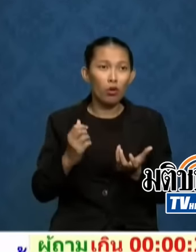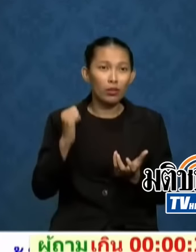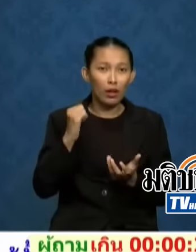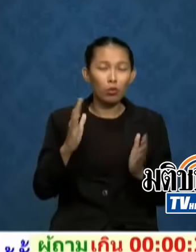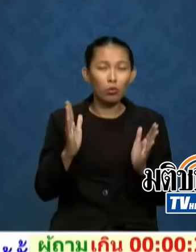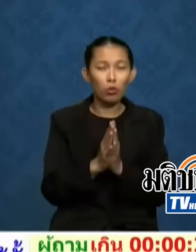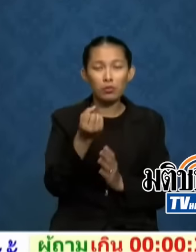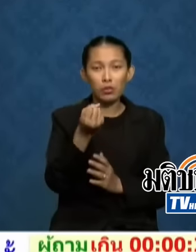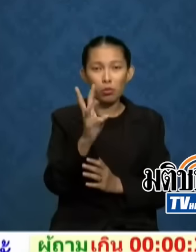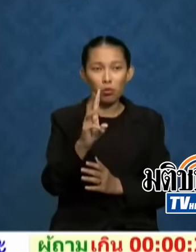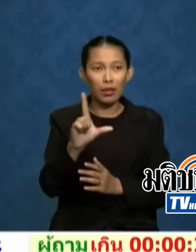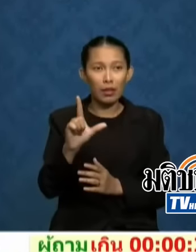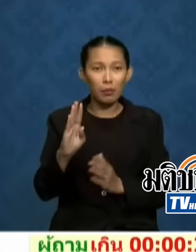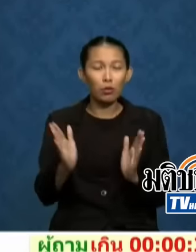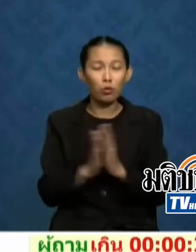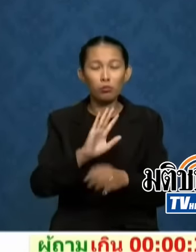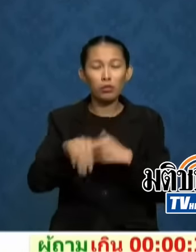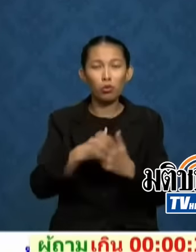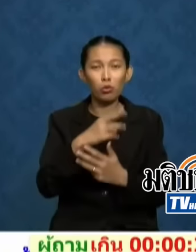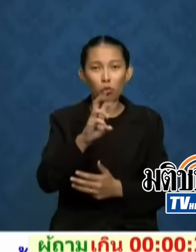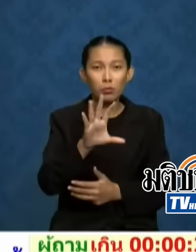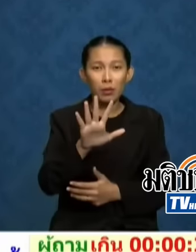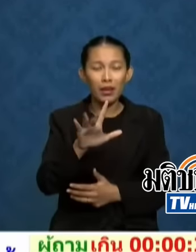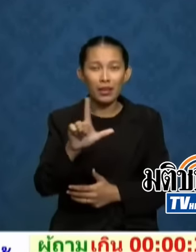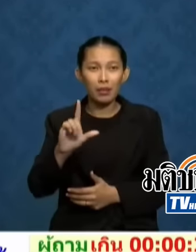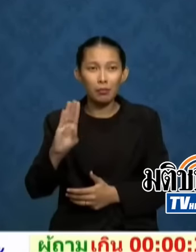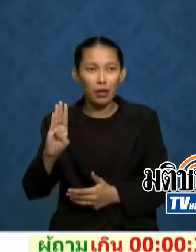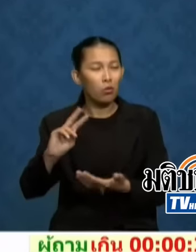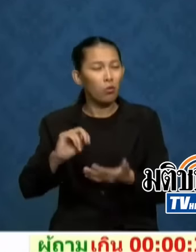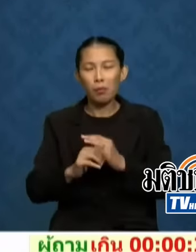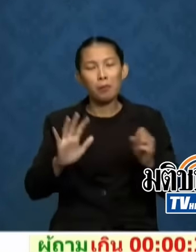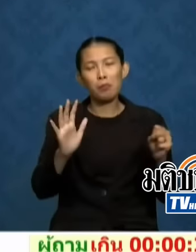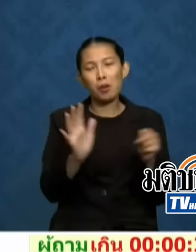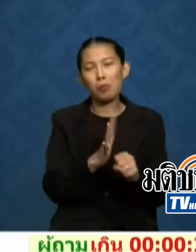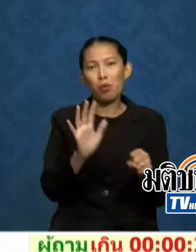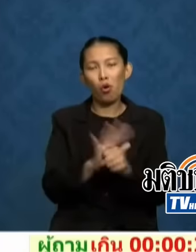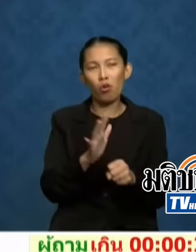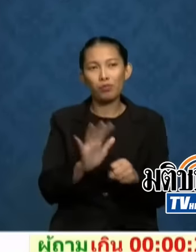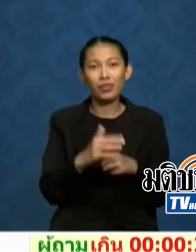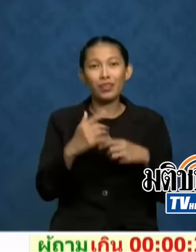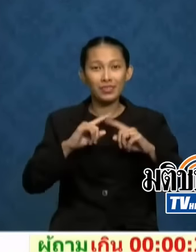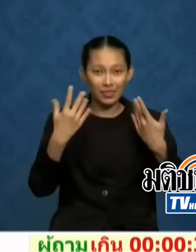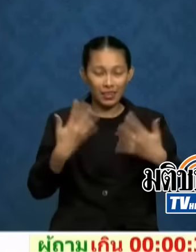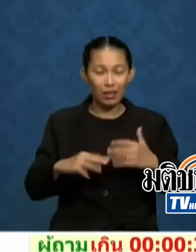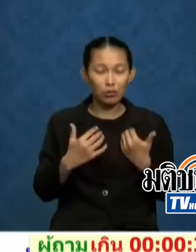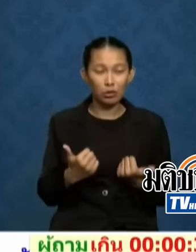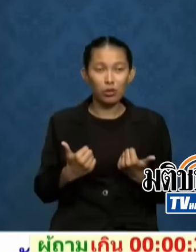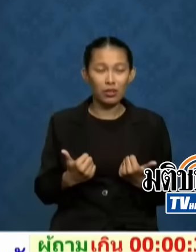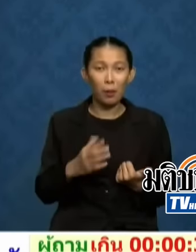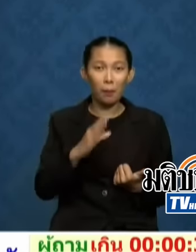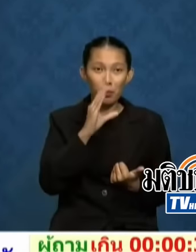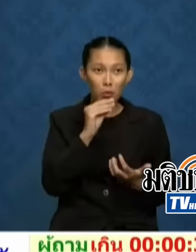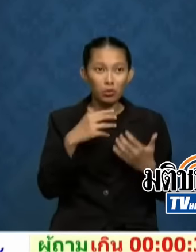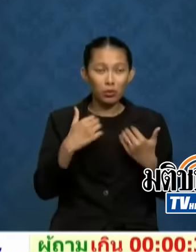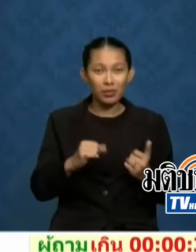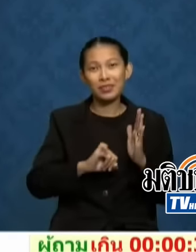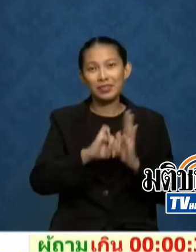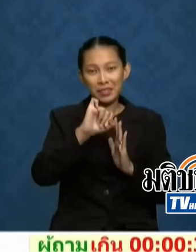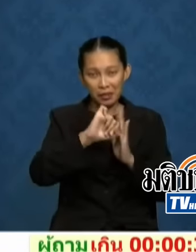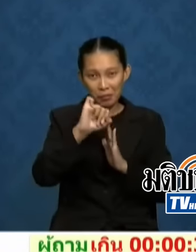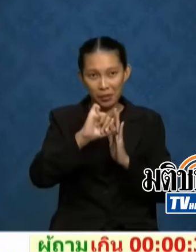อนแล้วอีก16 ล้านนั่นก็คือ65 ล้านไม่มีทางเพียงพออยู่แล้วครับ แล้วขณะนี้ที่เรากำลังพูดกันอยู่เชียง